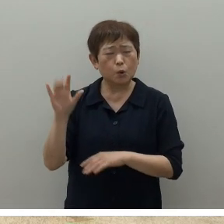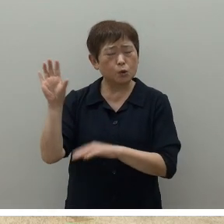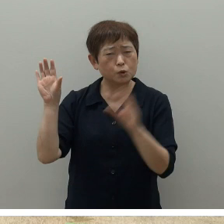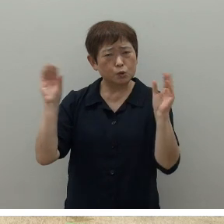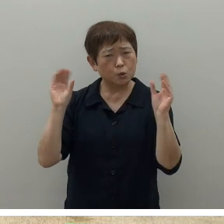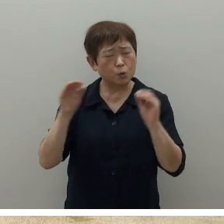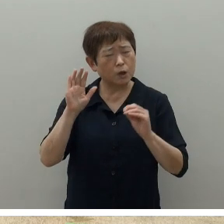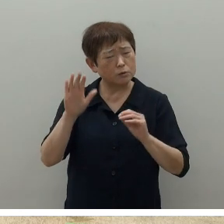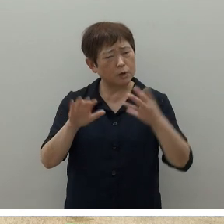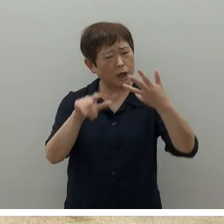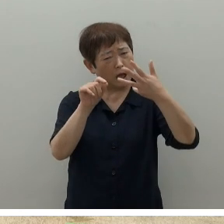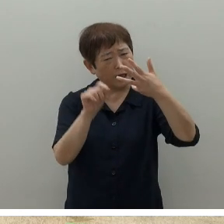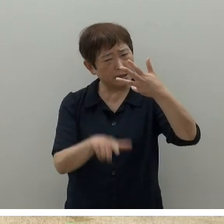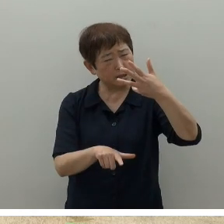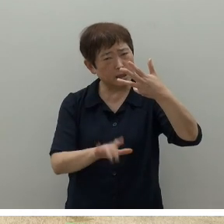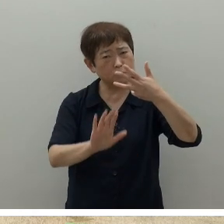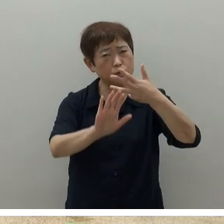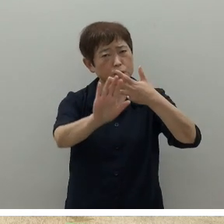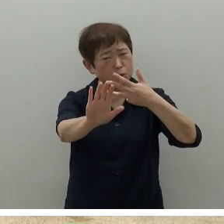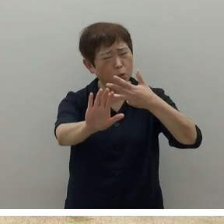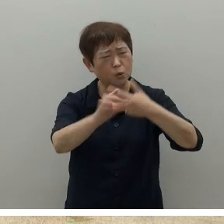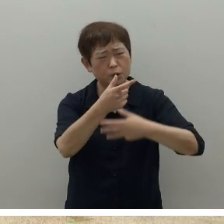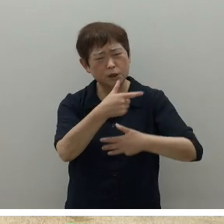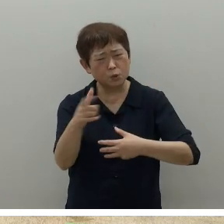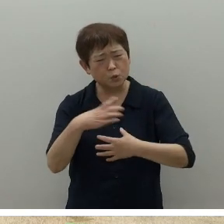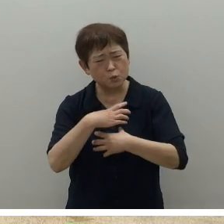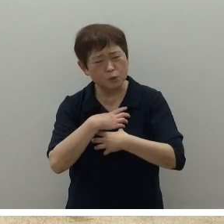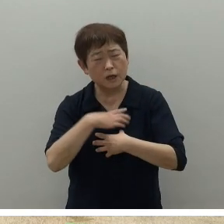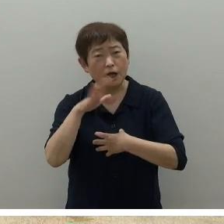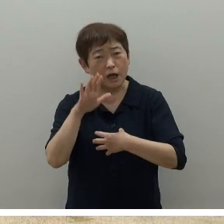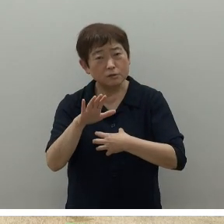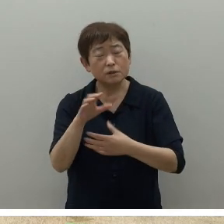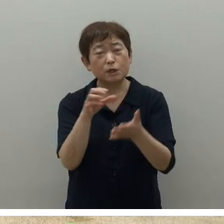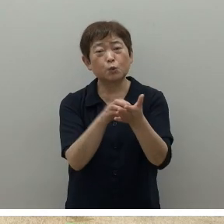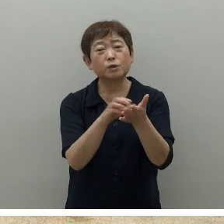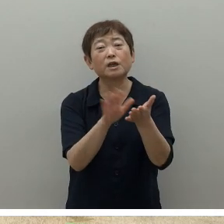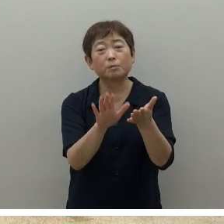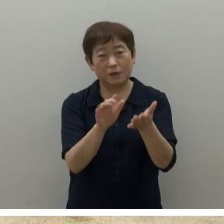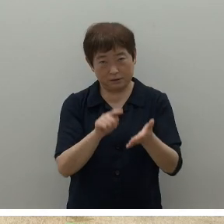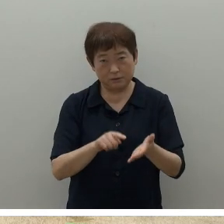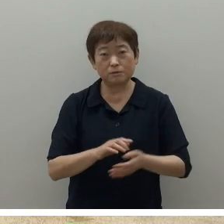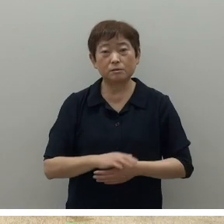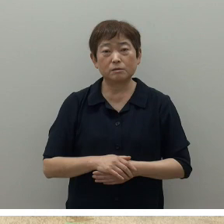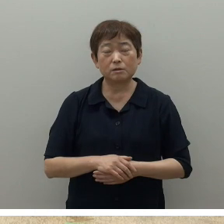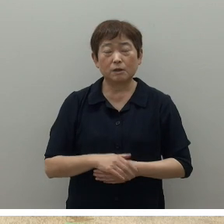見通しがまだ不透明なところがあると。ただ国全体としては、